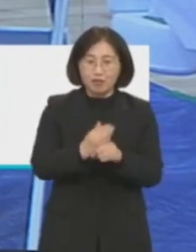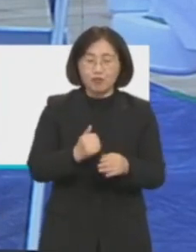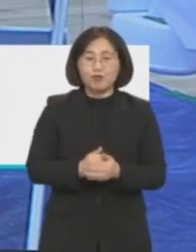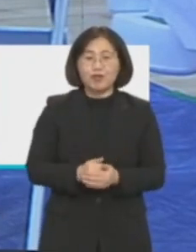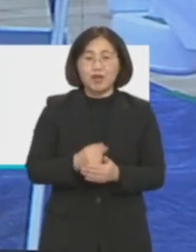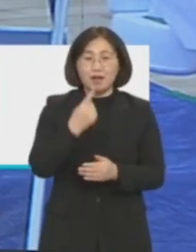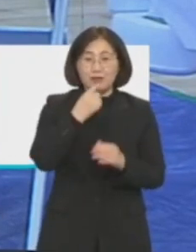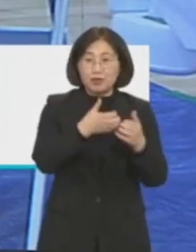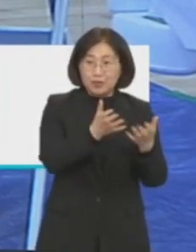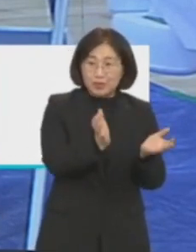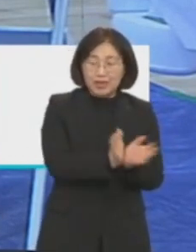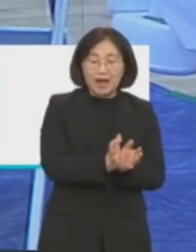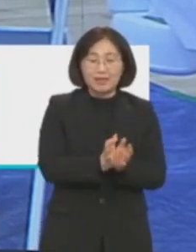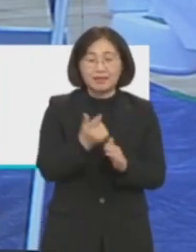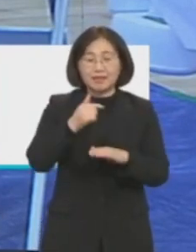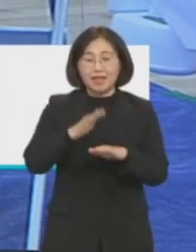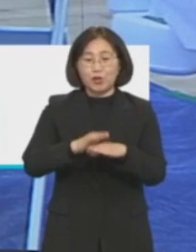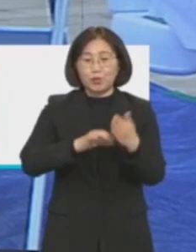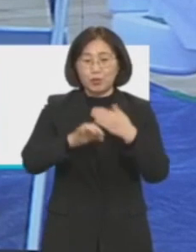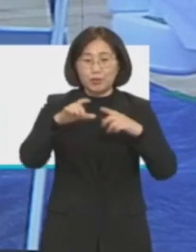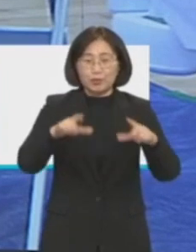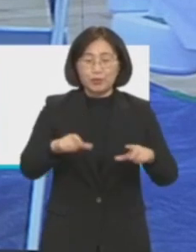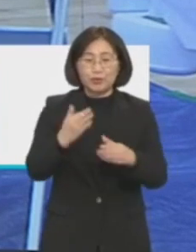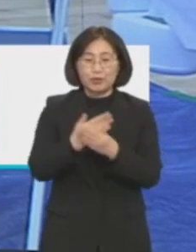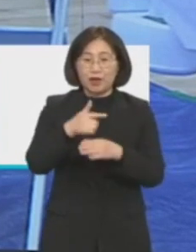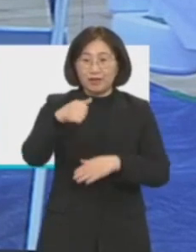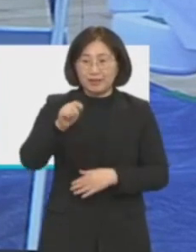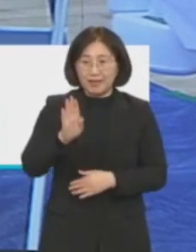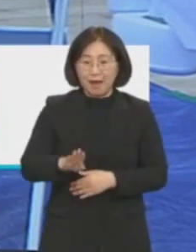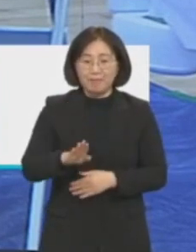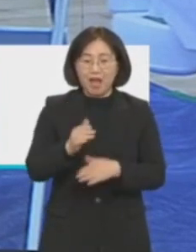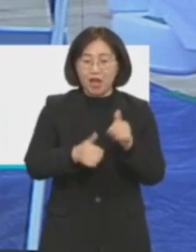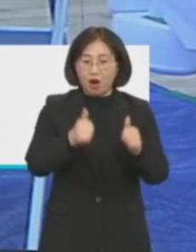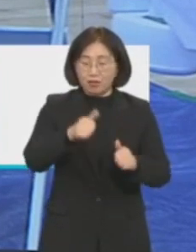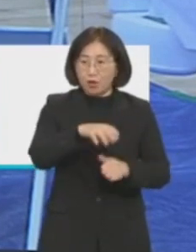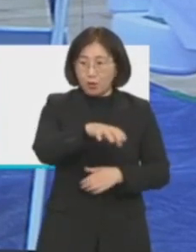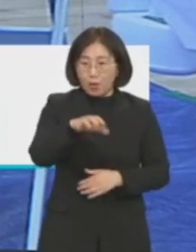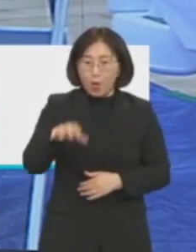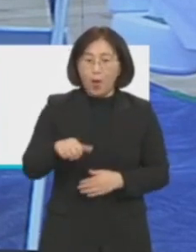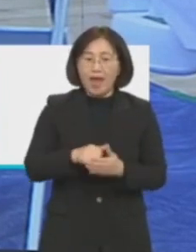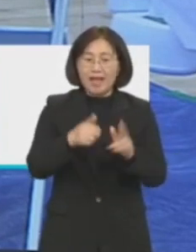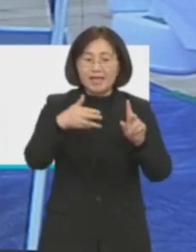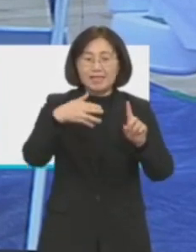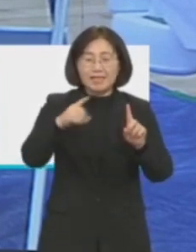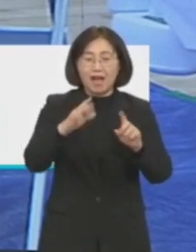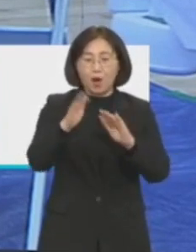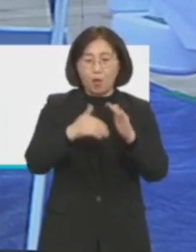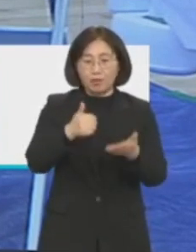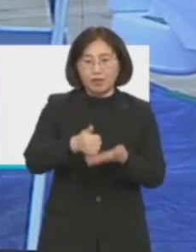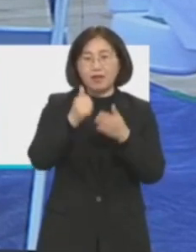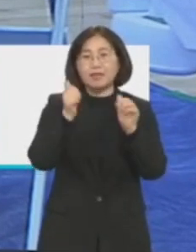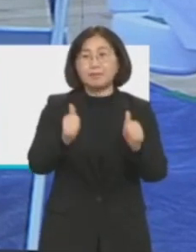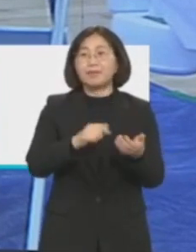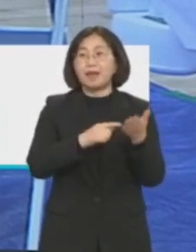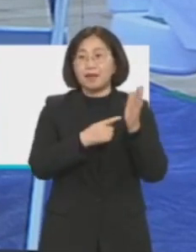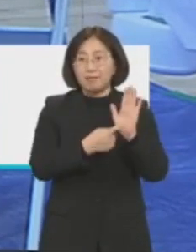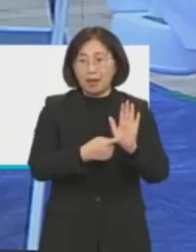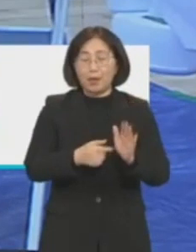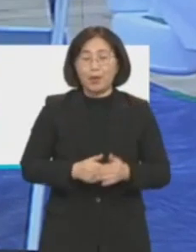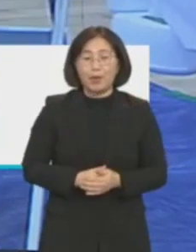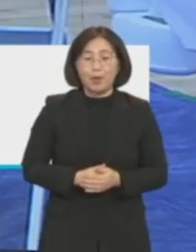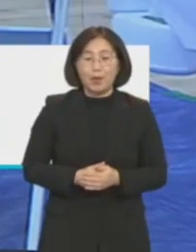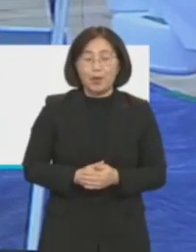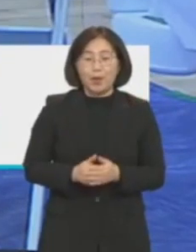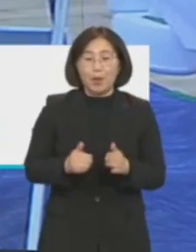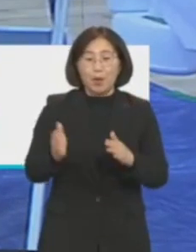출범시킨 더불어민주당은 대전 동구와 유성갑 등 경선 지역을 포함한 1차 공천 심사 결과를 내놓았고